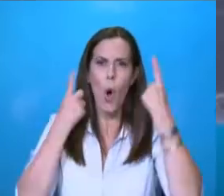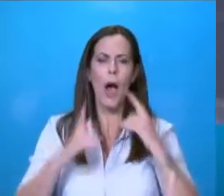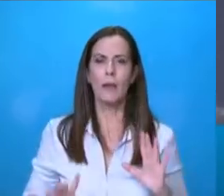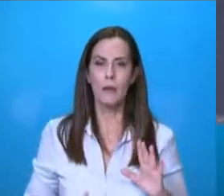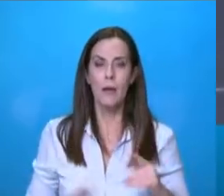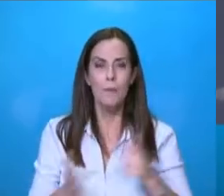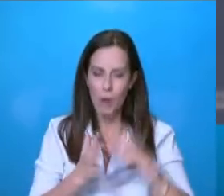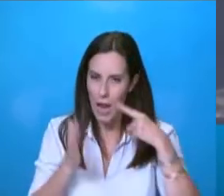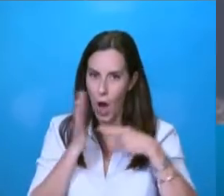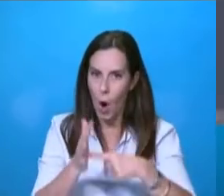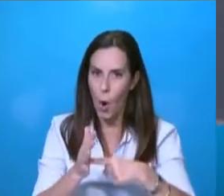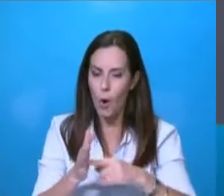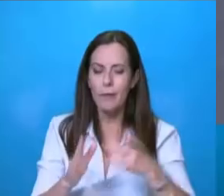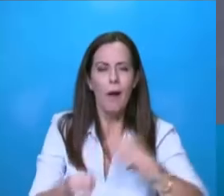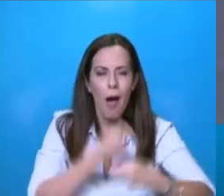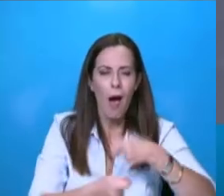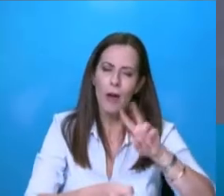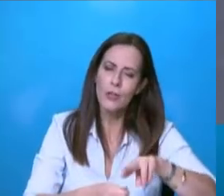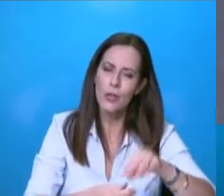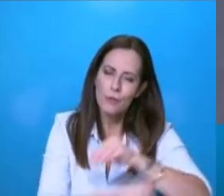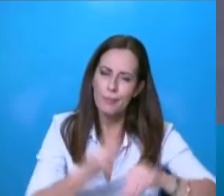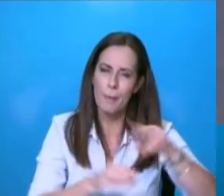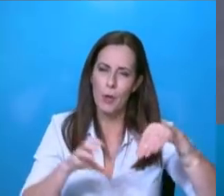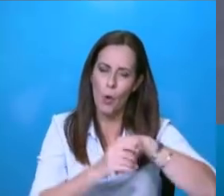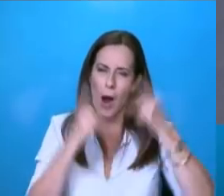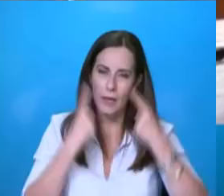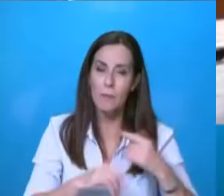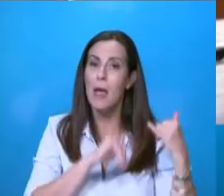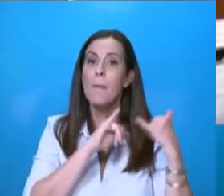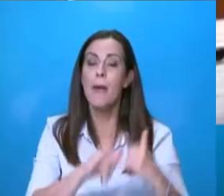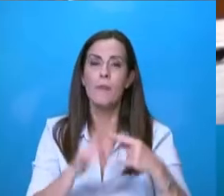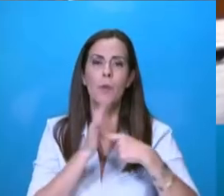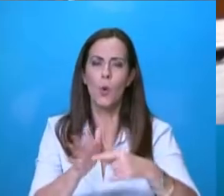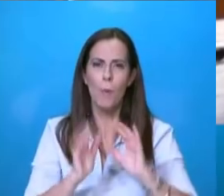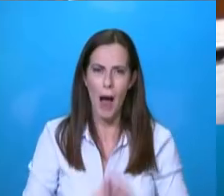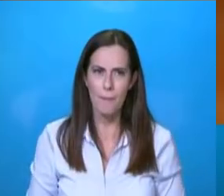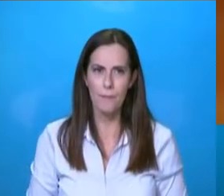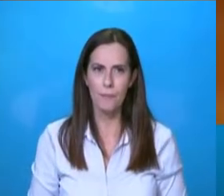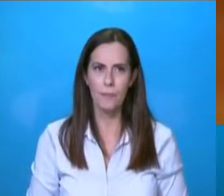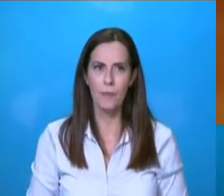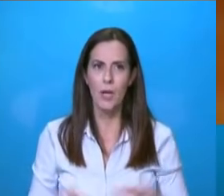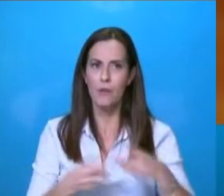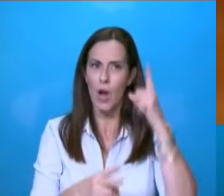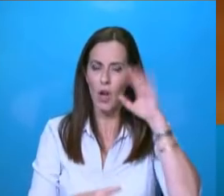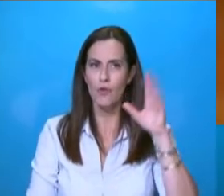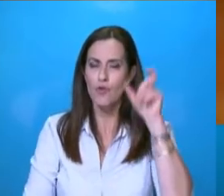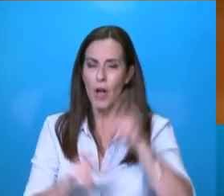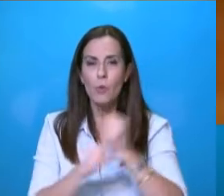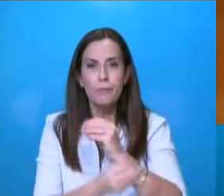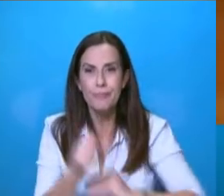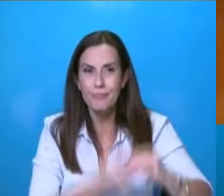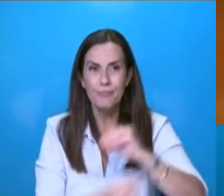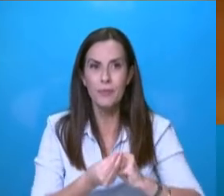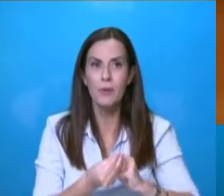כדי להמחיש את ההסקנות בציבור ובפוליטיקה החרדית, הם מביאים לנו את הדוגמה הזאת. לא יעלה על הדעת שהסקנים